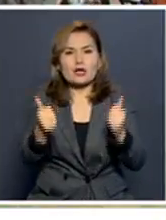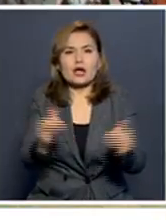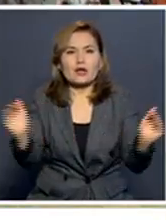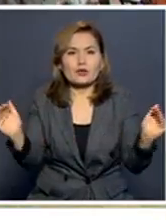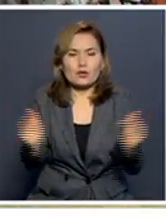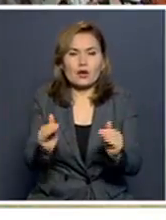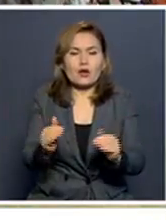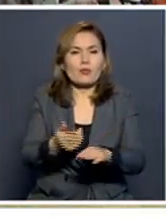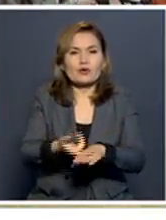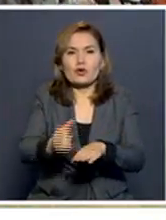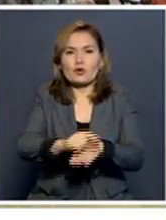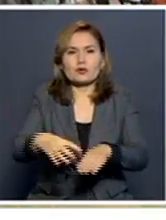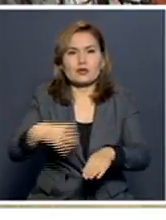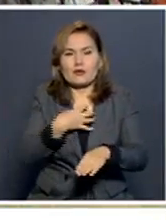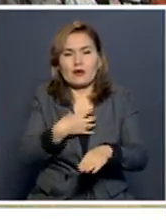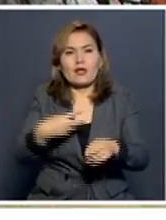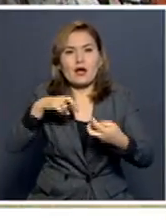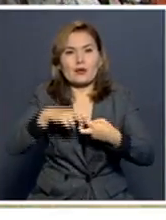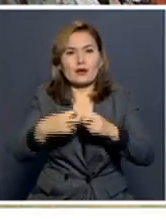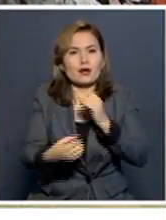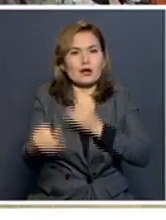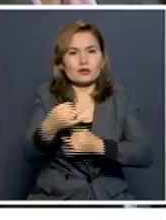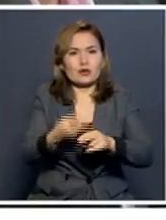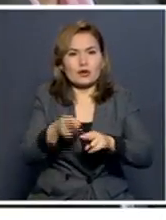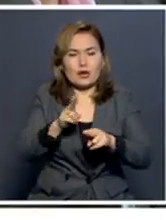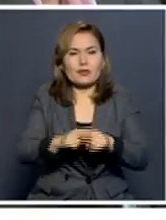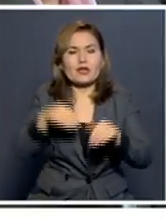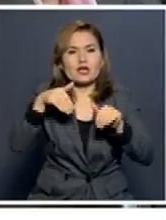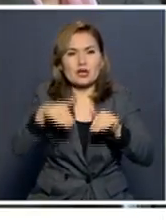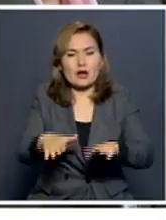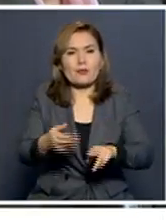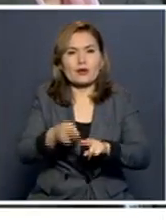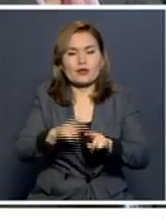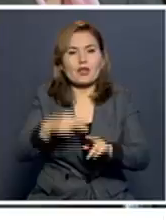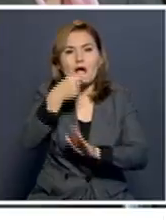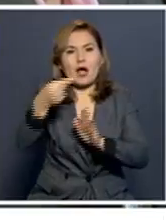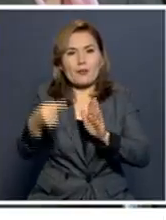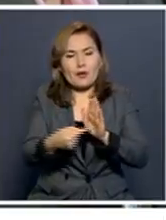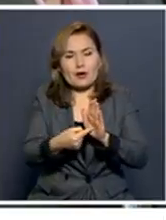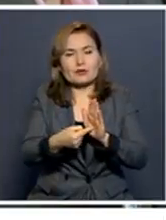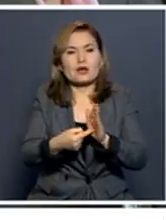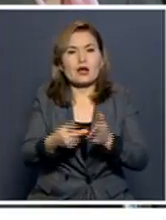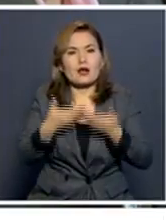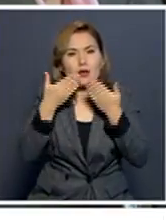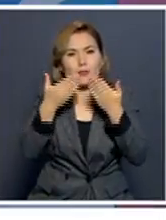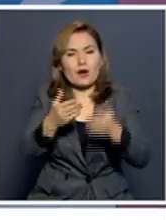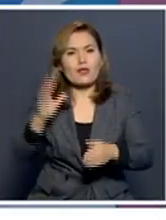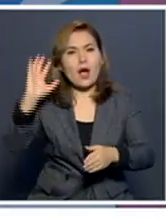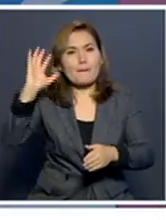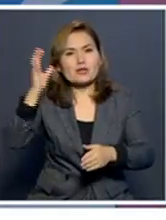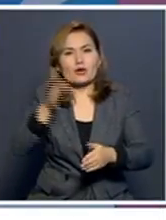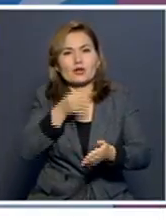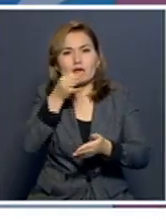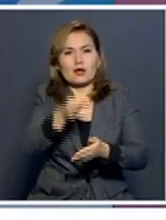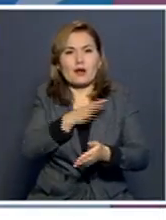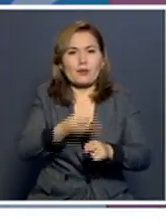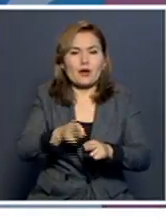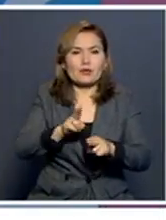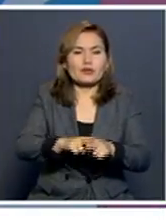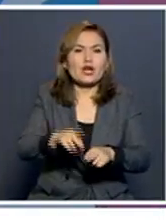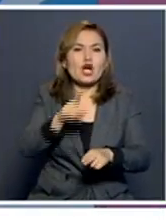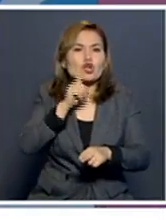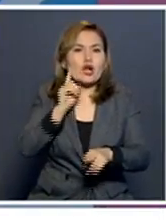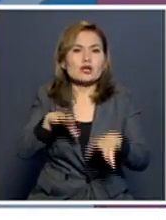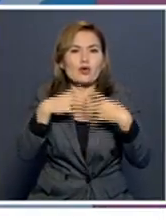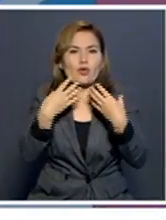сияқты өзге де өзекті тақырыптар талқыланды. Ал олардың шешімдеріне қатысты ойларын психологтар ортаға салды. Сонымен бірге жас